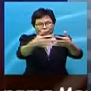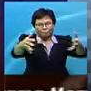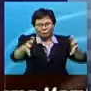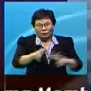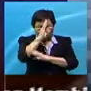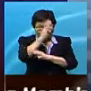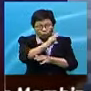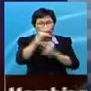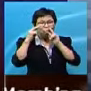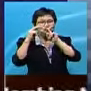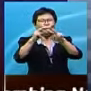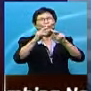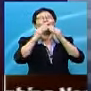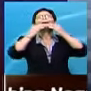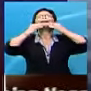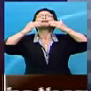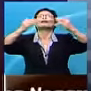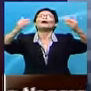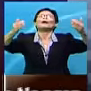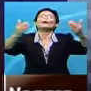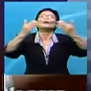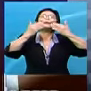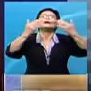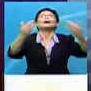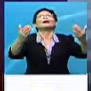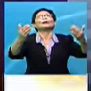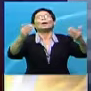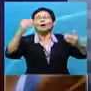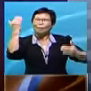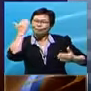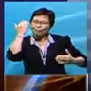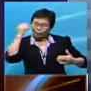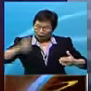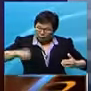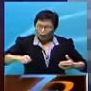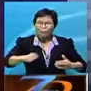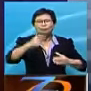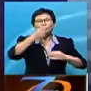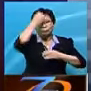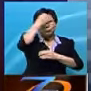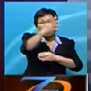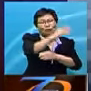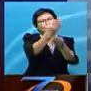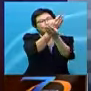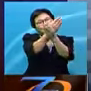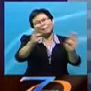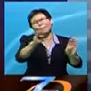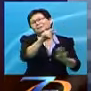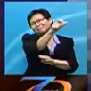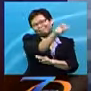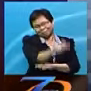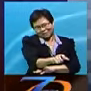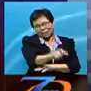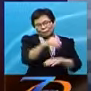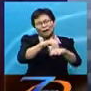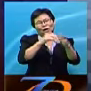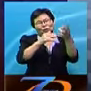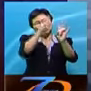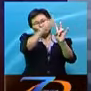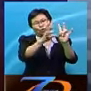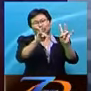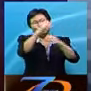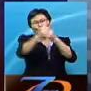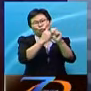tertuduh jelas kelihatan bersyukur selepas mahkamah menyampaikan keputusan melepaskan dan membebaskannya. Pada